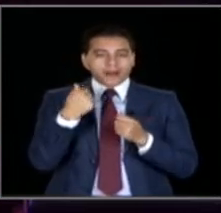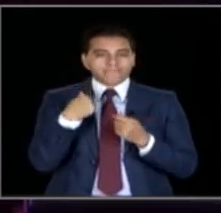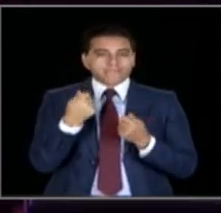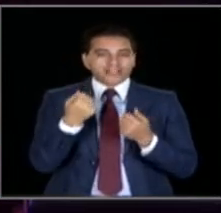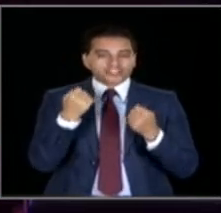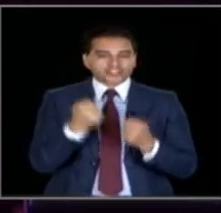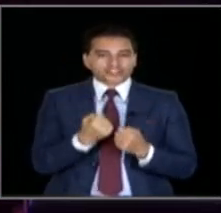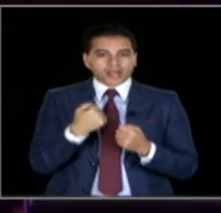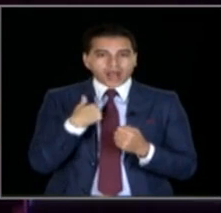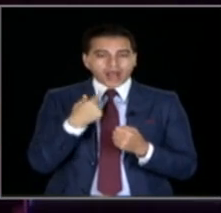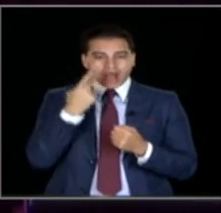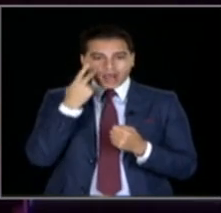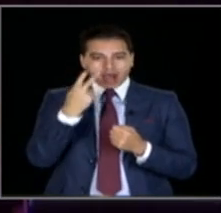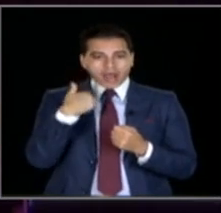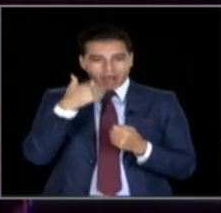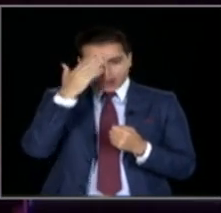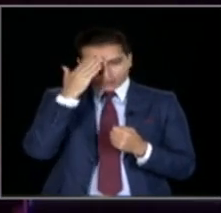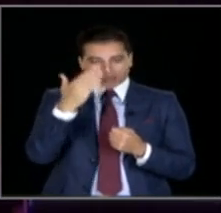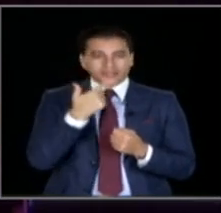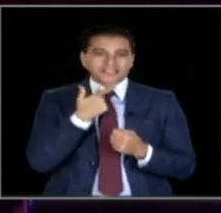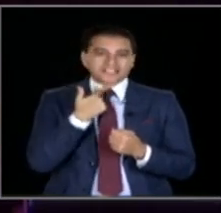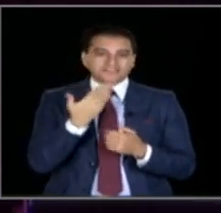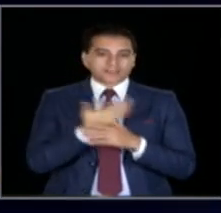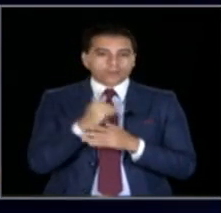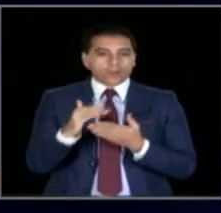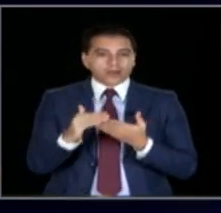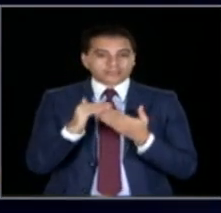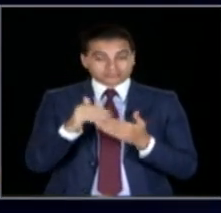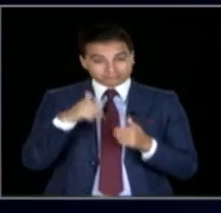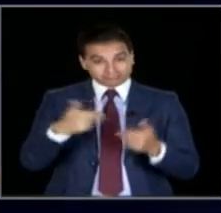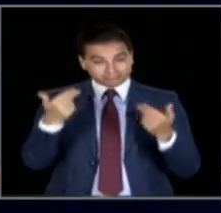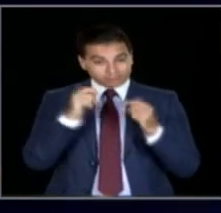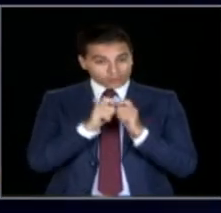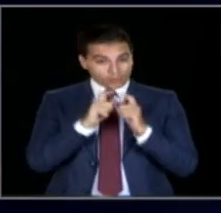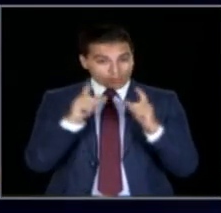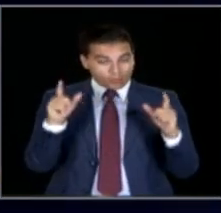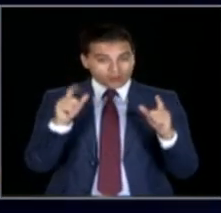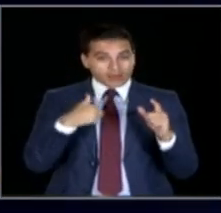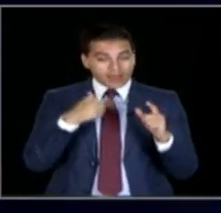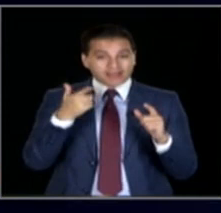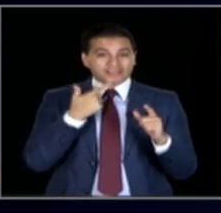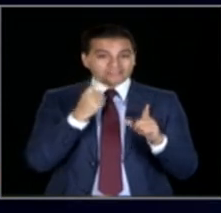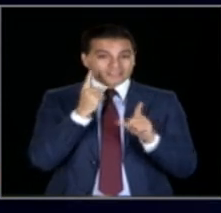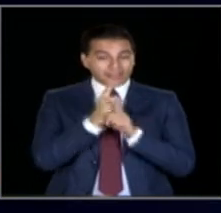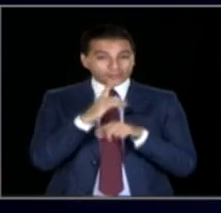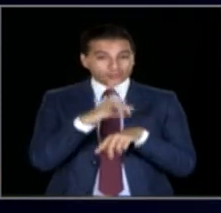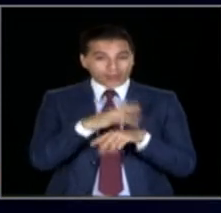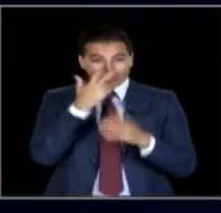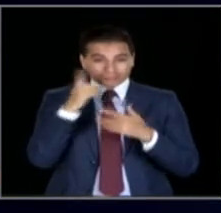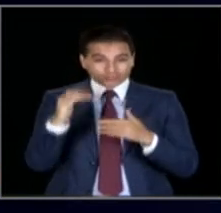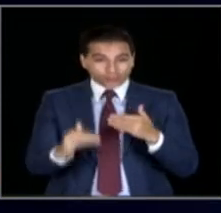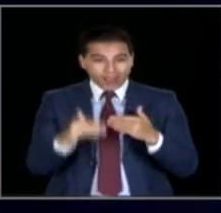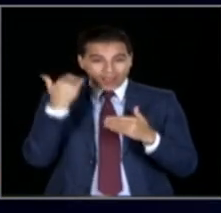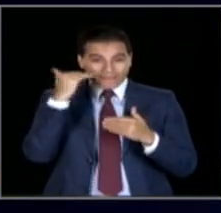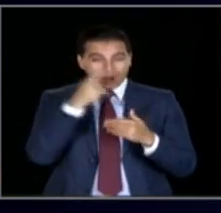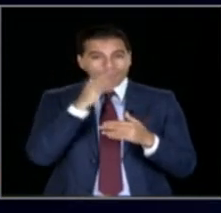فأنا بصراحة نفسي أشوفه، نفسي أقابله وأشكره كده يعني. طيب إحنا على الهوا يعني أكيد هيبقى ليه أصحاب أو جايز